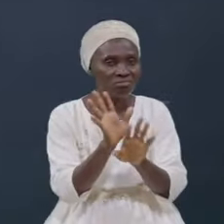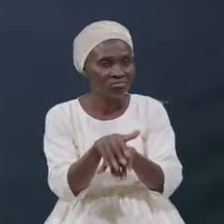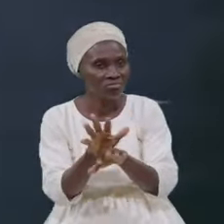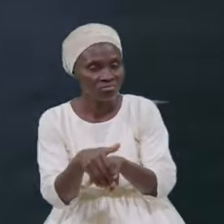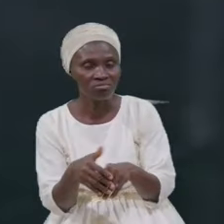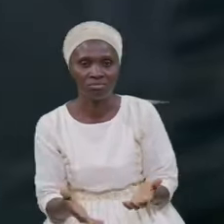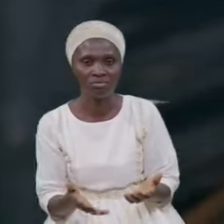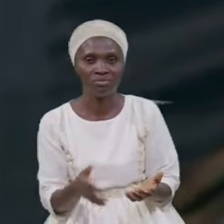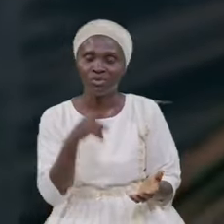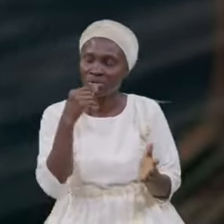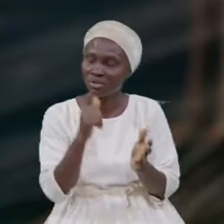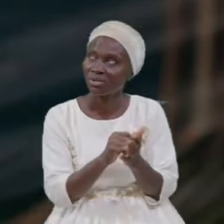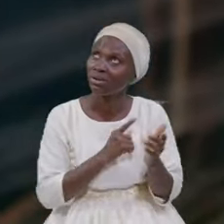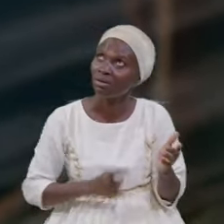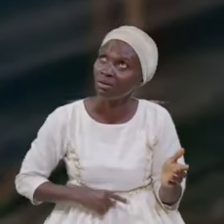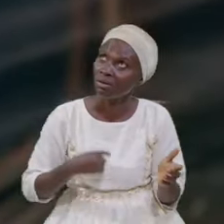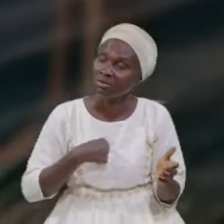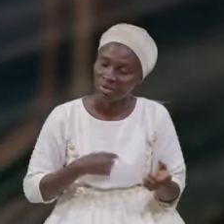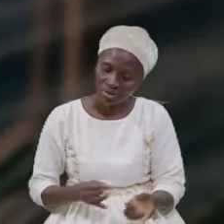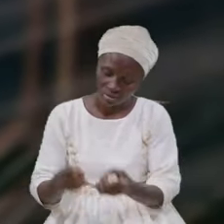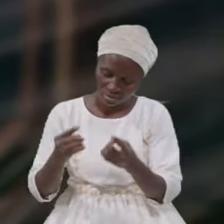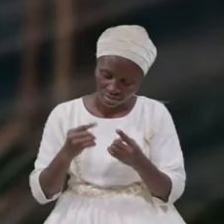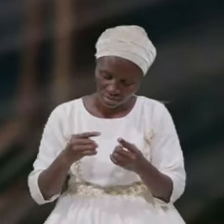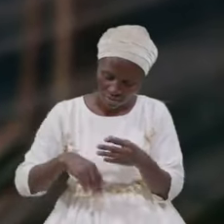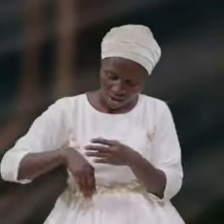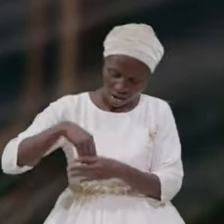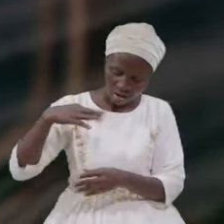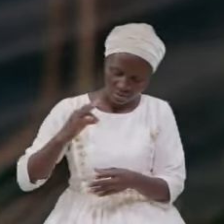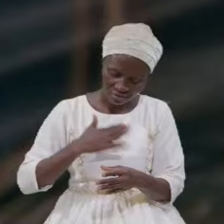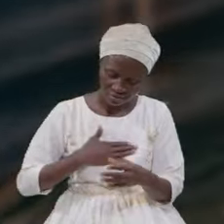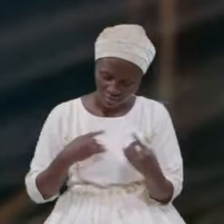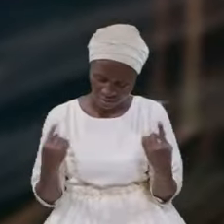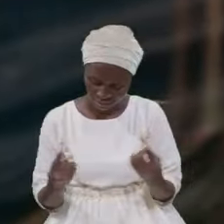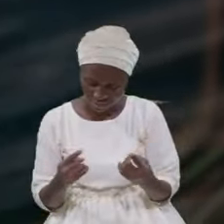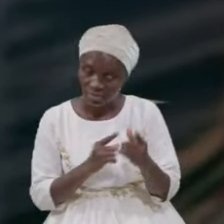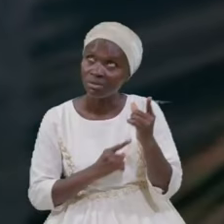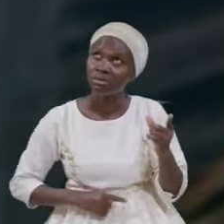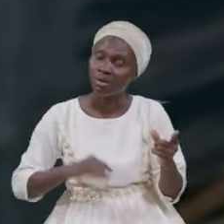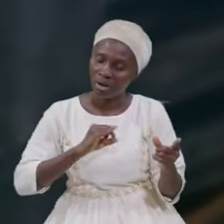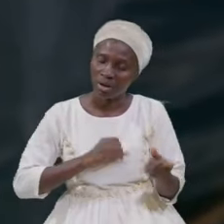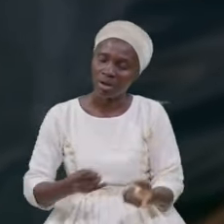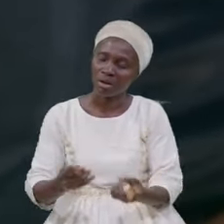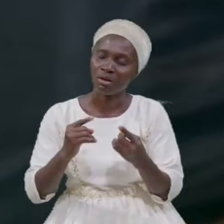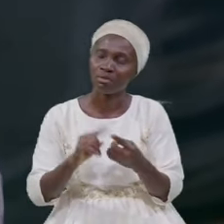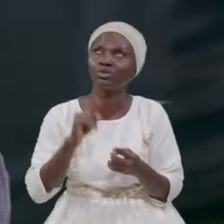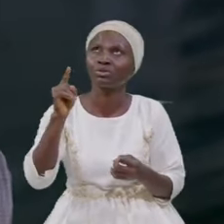péchés. Seigneur, je viens à toi des ténèbres,